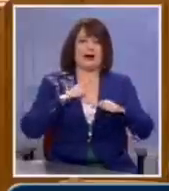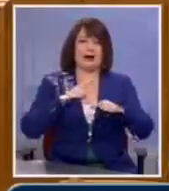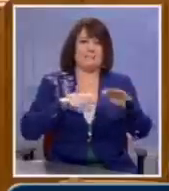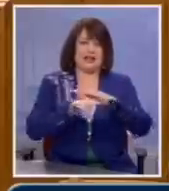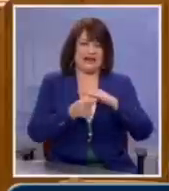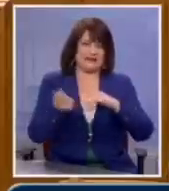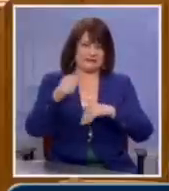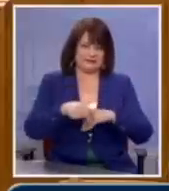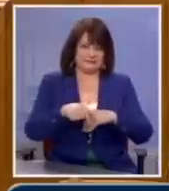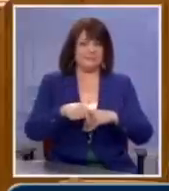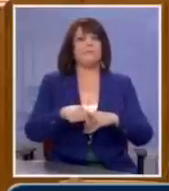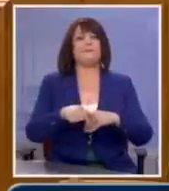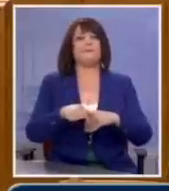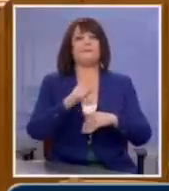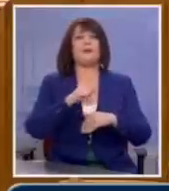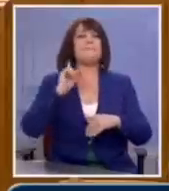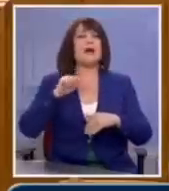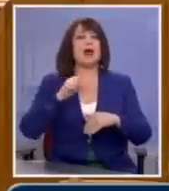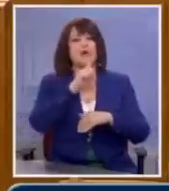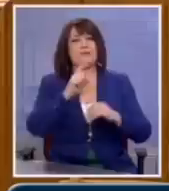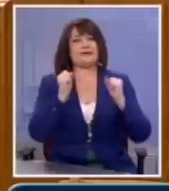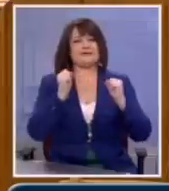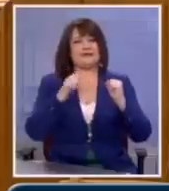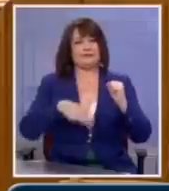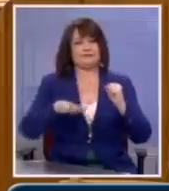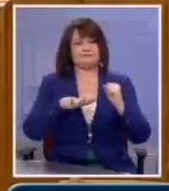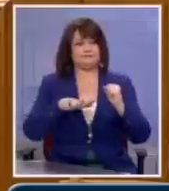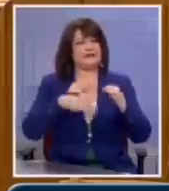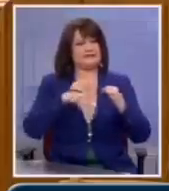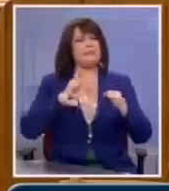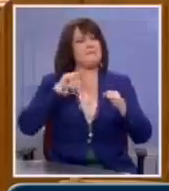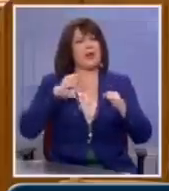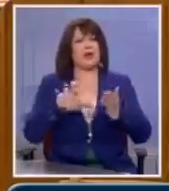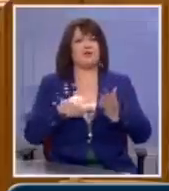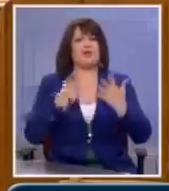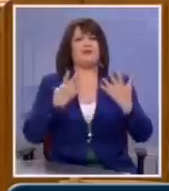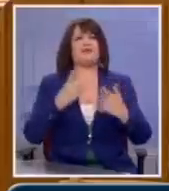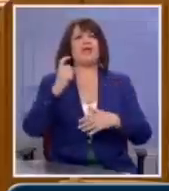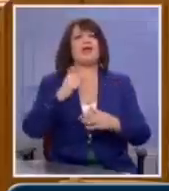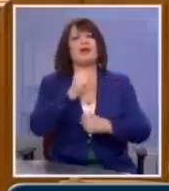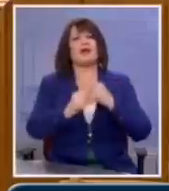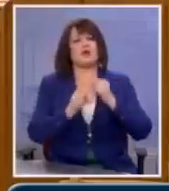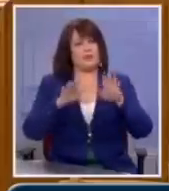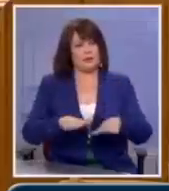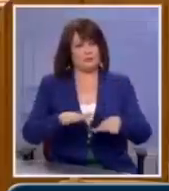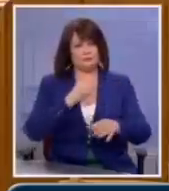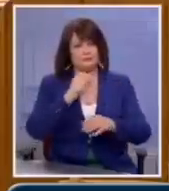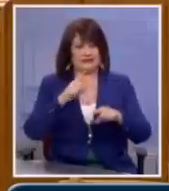Ελλάδα. Έζησε παράνομα με ό,τι σημαίνει αυτό. 7 με 10 χρόνια στη χώρα